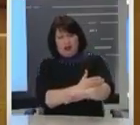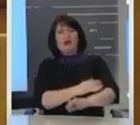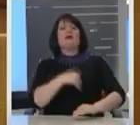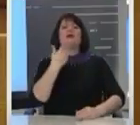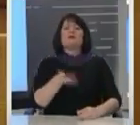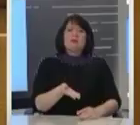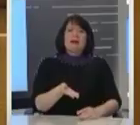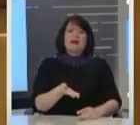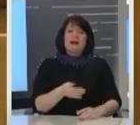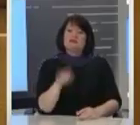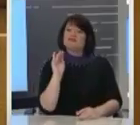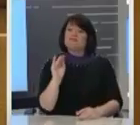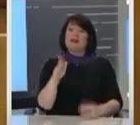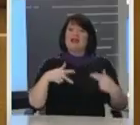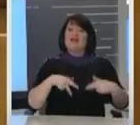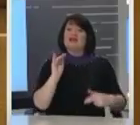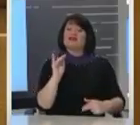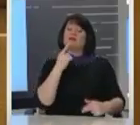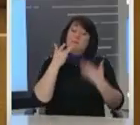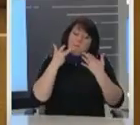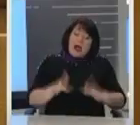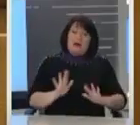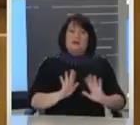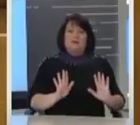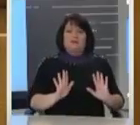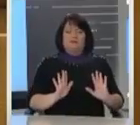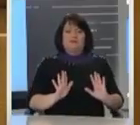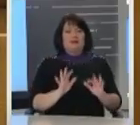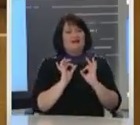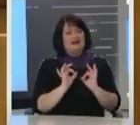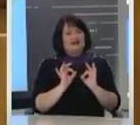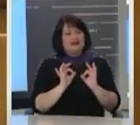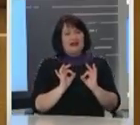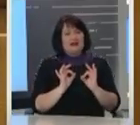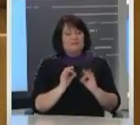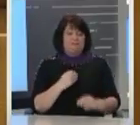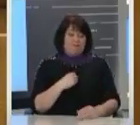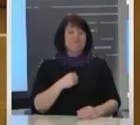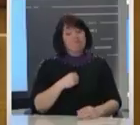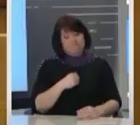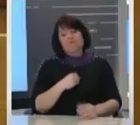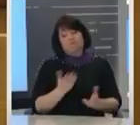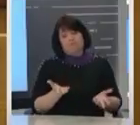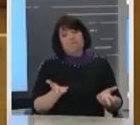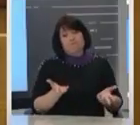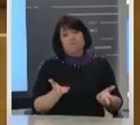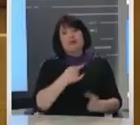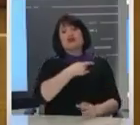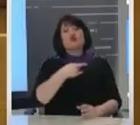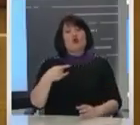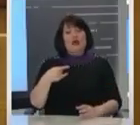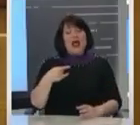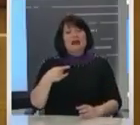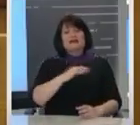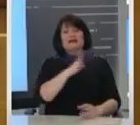και του ζητείτε από την κυβέρνηση να παραιτηθεί. Βέβαια, θα πρέπει να συμπονέσουμε τον κύριο Ζουράρη, γιατί με τόσα που έχει να κάνει